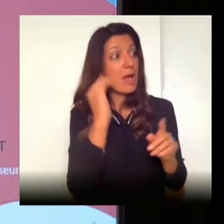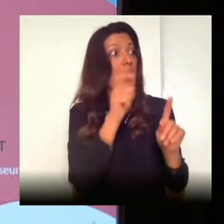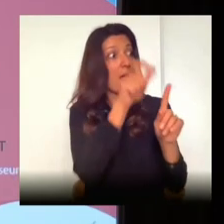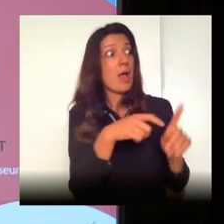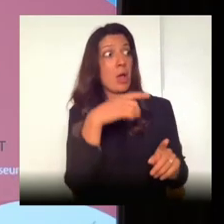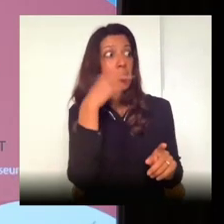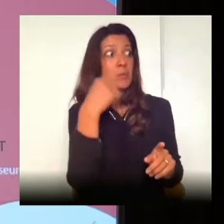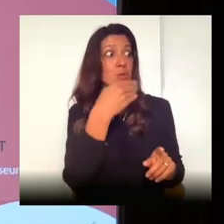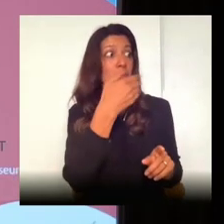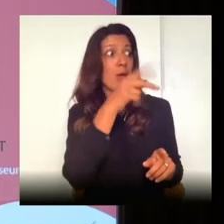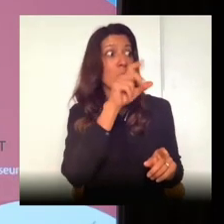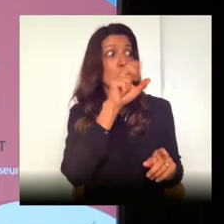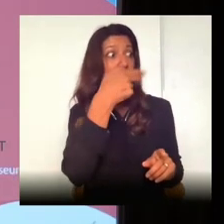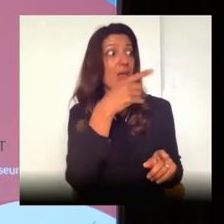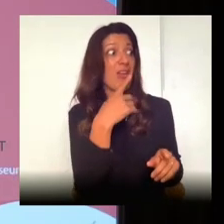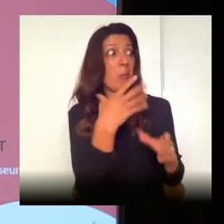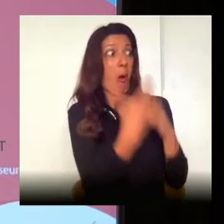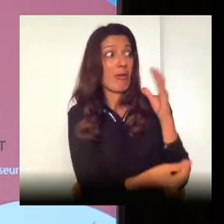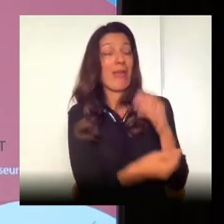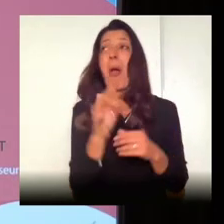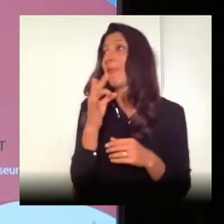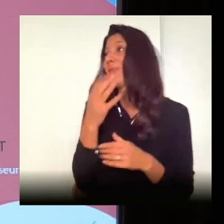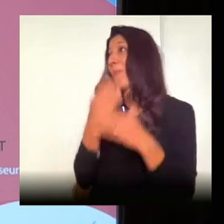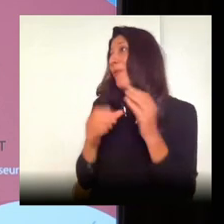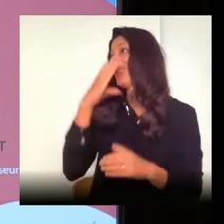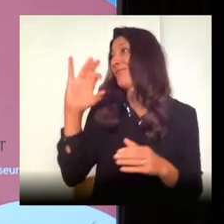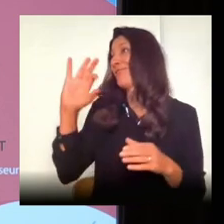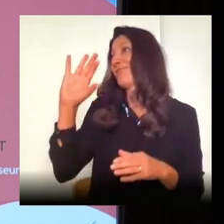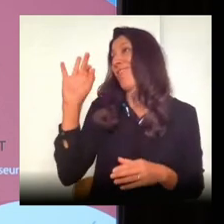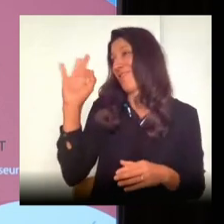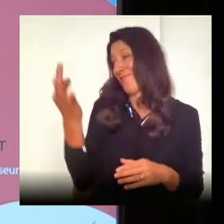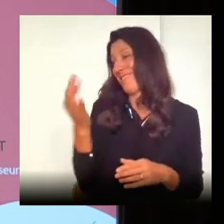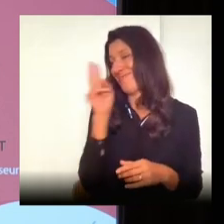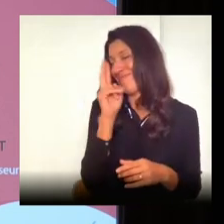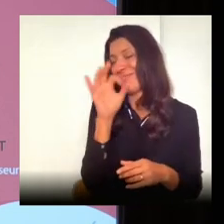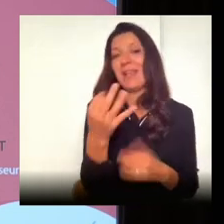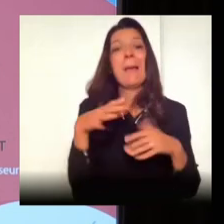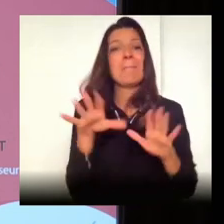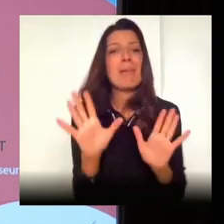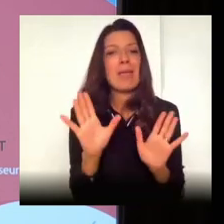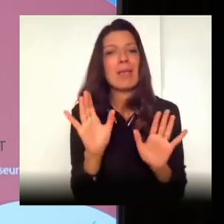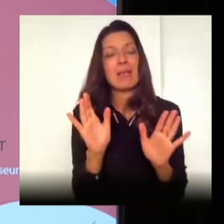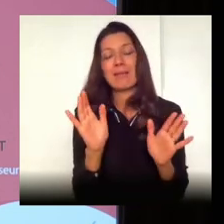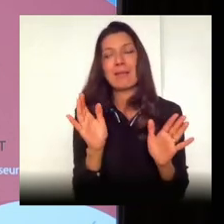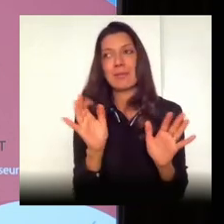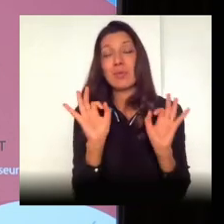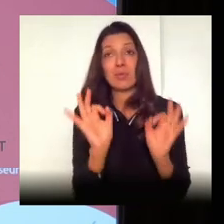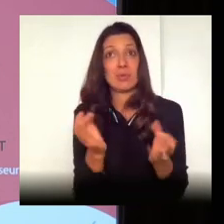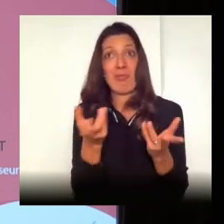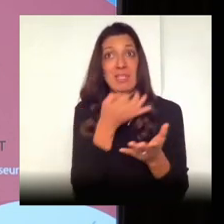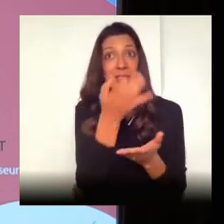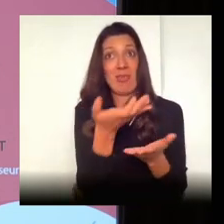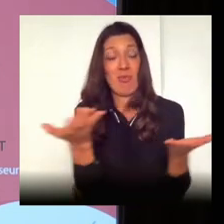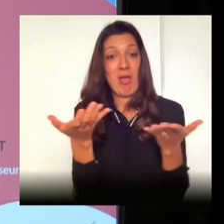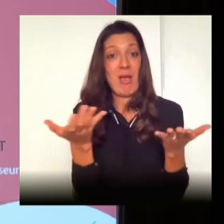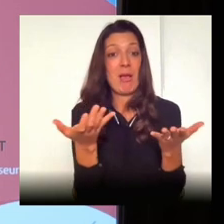Non, il en manque 150. Non, mais bon, tout ça pour dire que